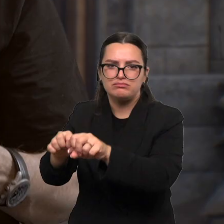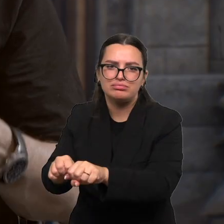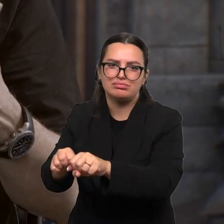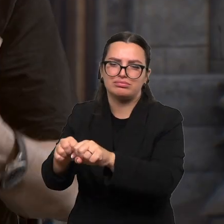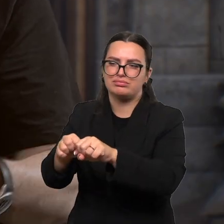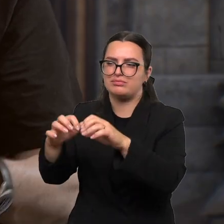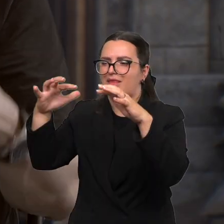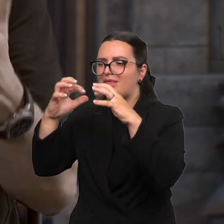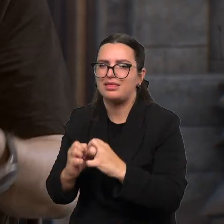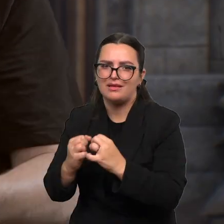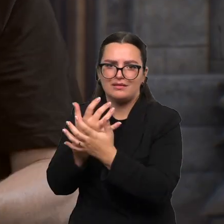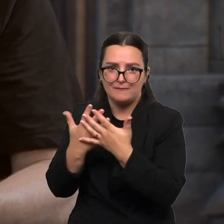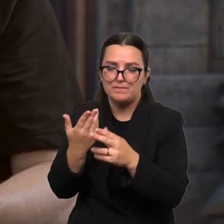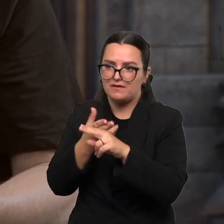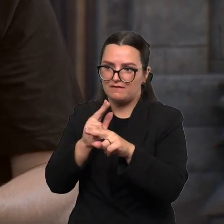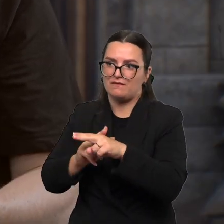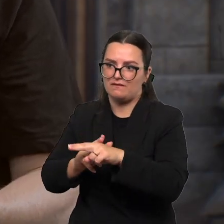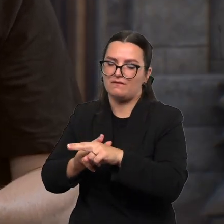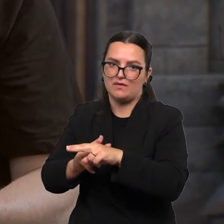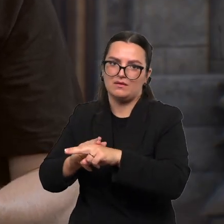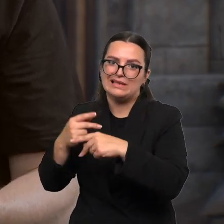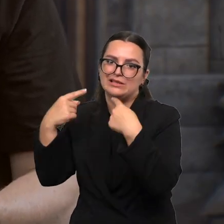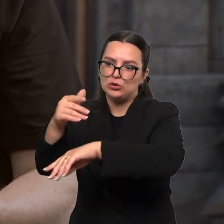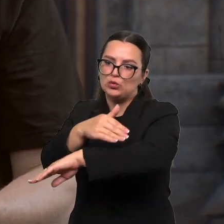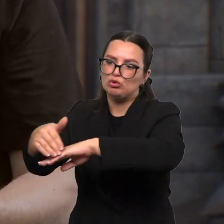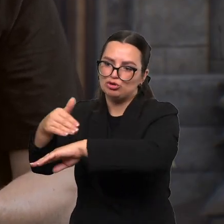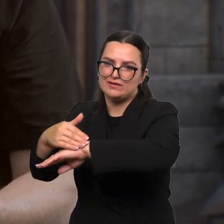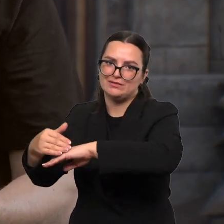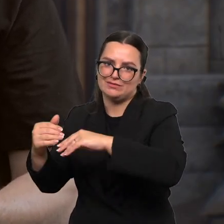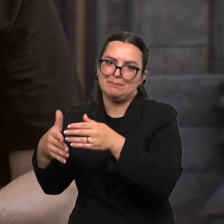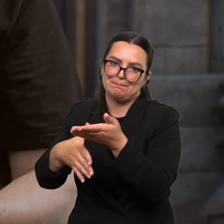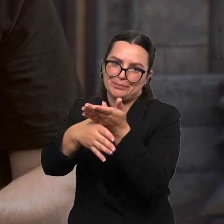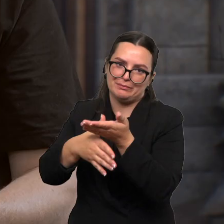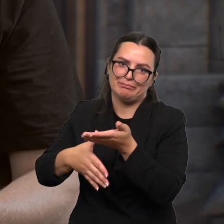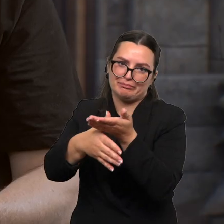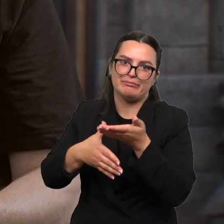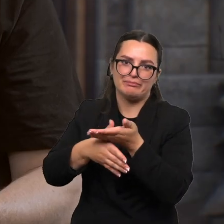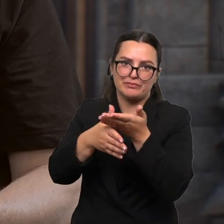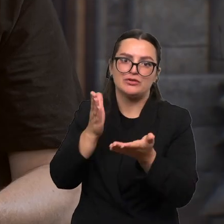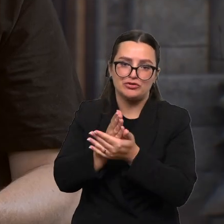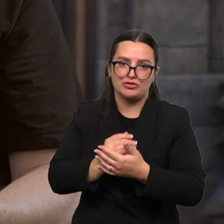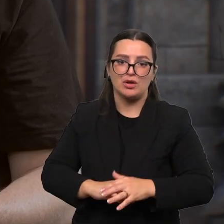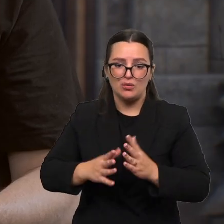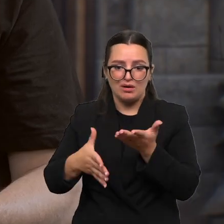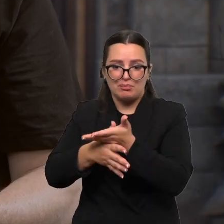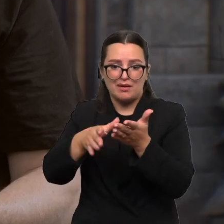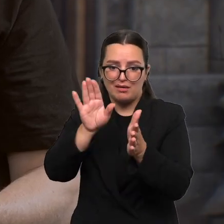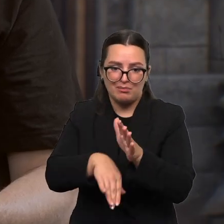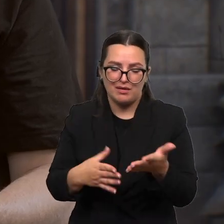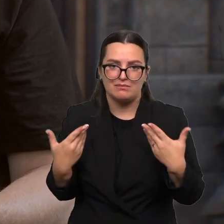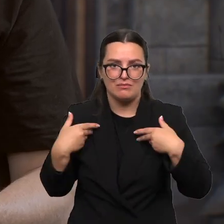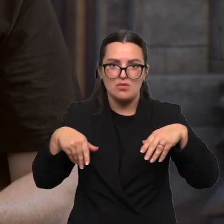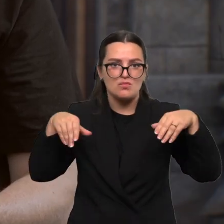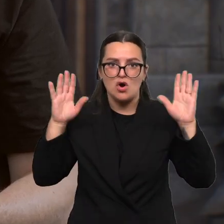atimta, okupuota arba sugriuvus, greunama. Tai žinoma, be užsienio donorų pagalbos